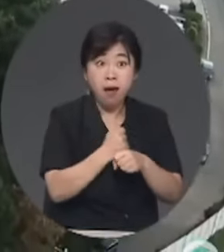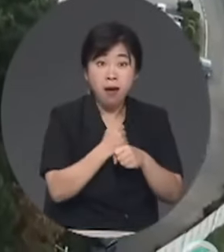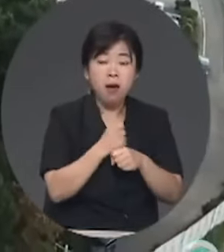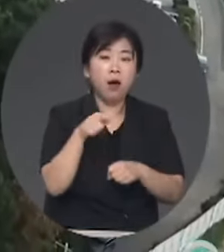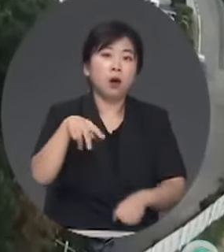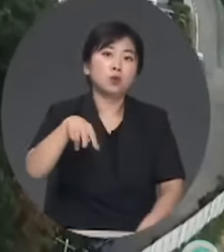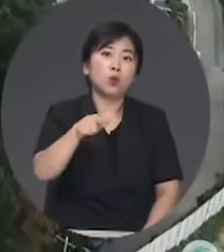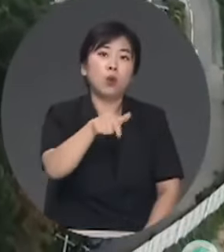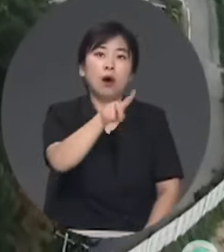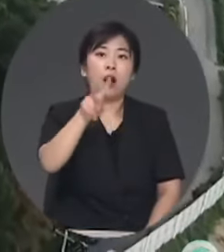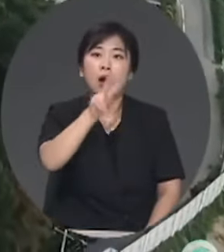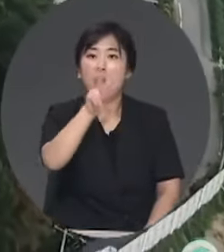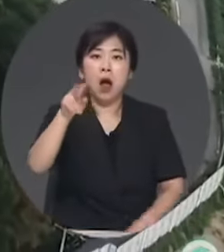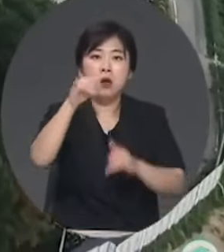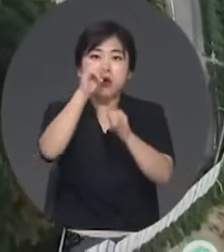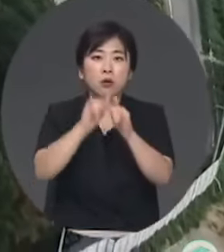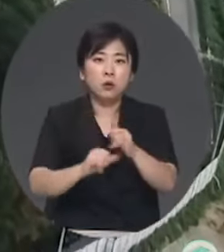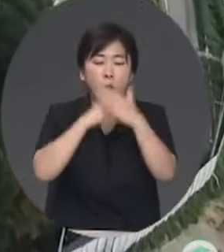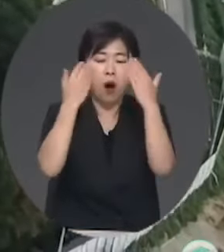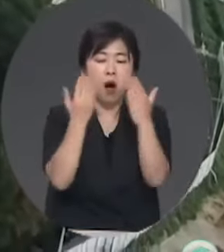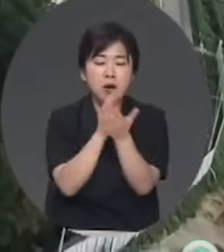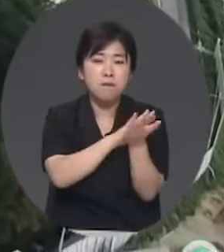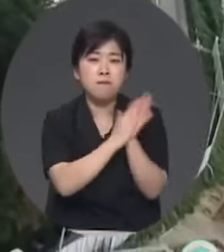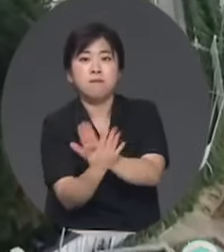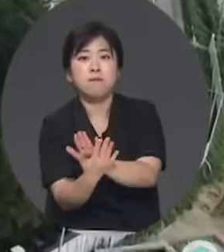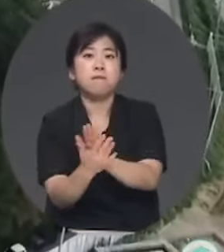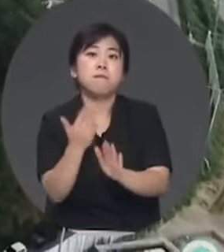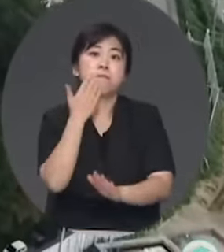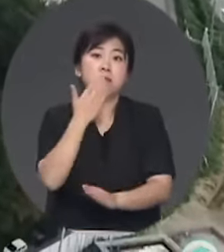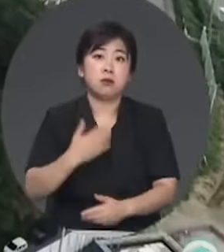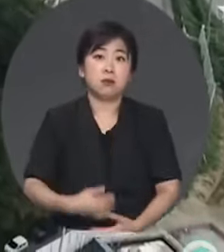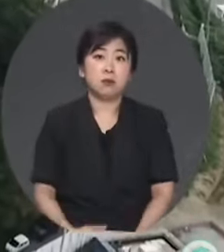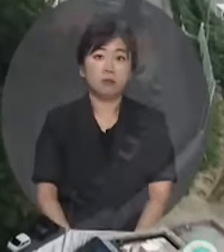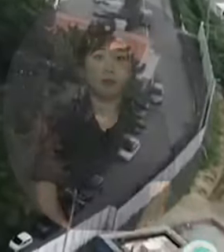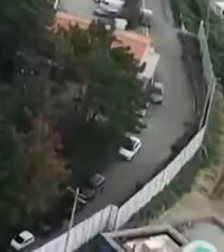역사를 다시 쓸 수도 있습니다. MBC 뉴스 김태석입니다.